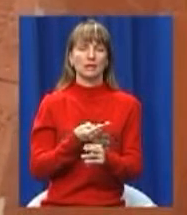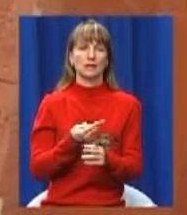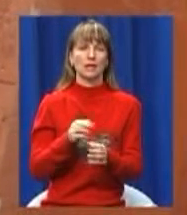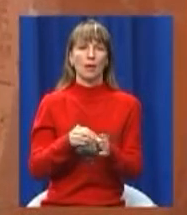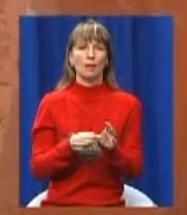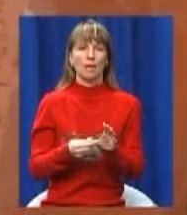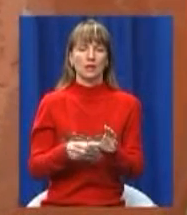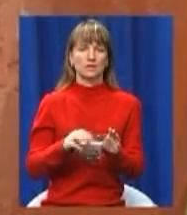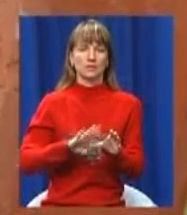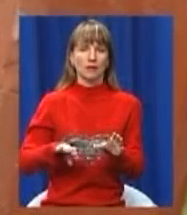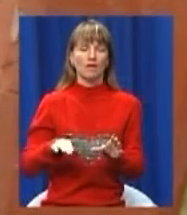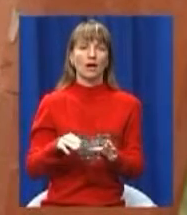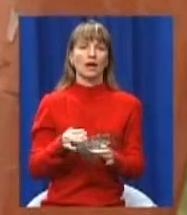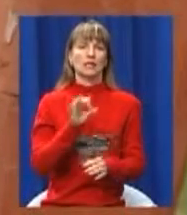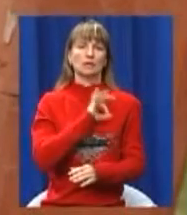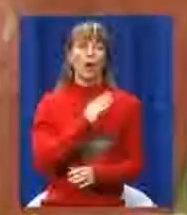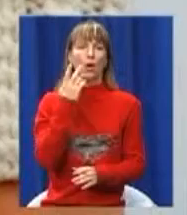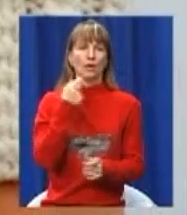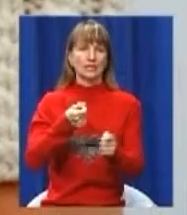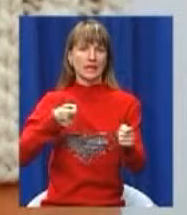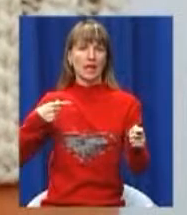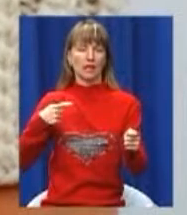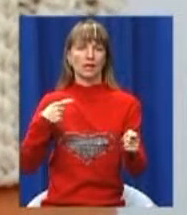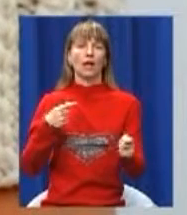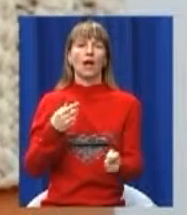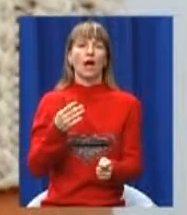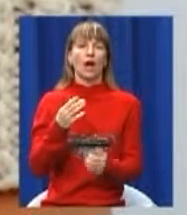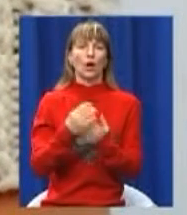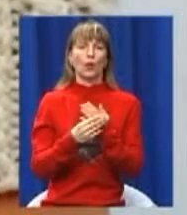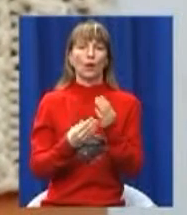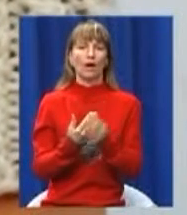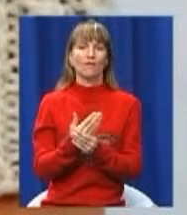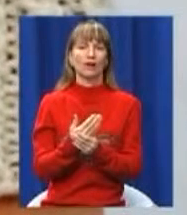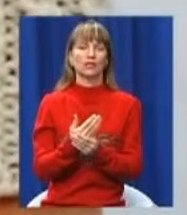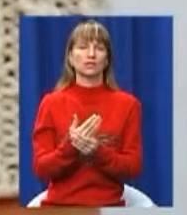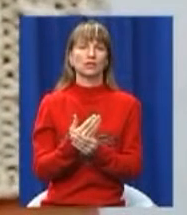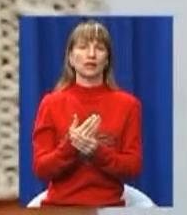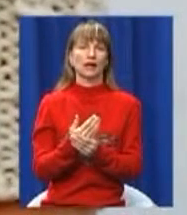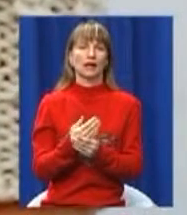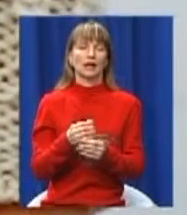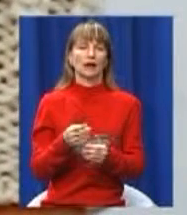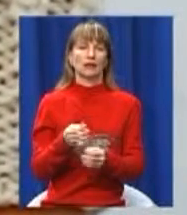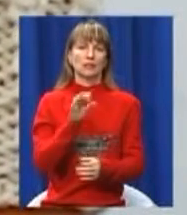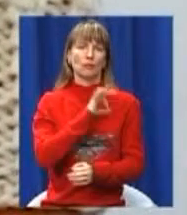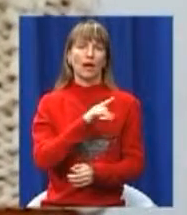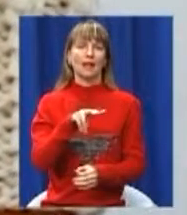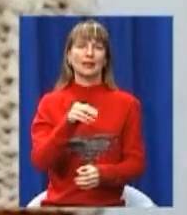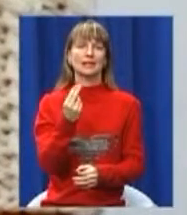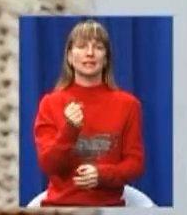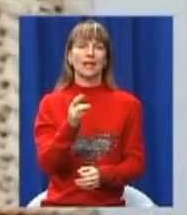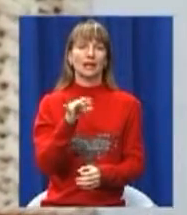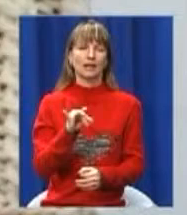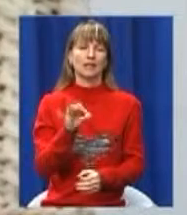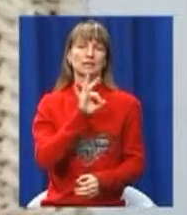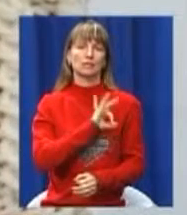захисту рук під час їжі та коли стріляли з лука. Рукавички вручали воїнам при посвяченні у лицарі. Також їх використовували